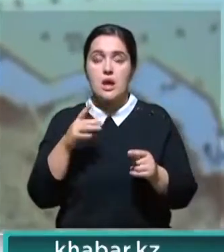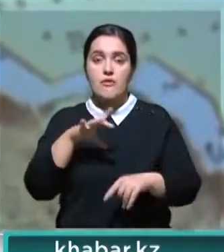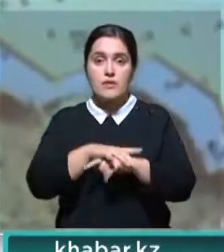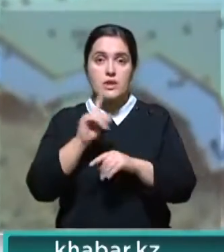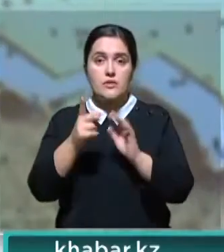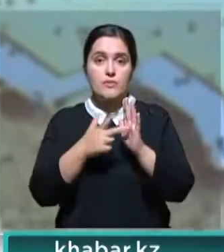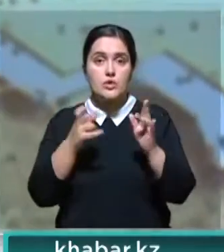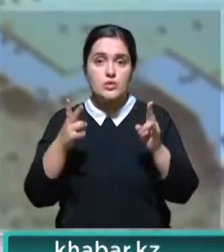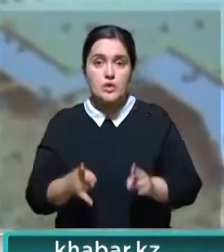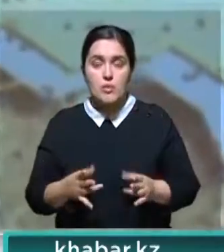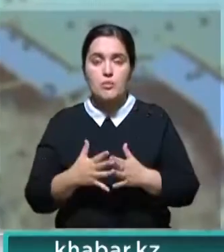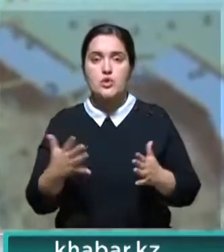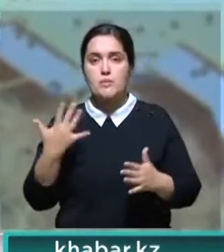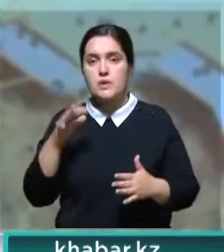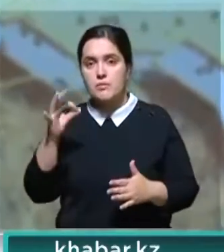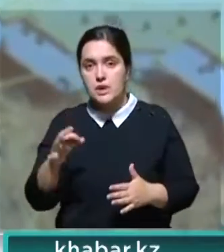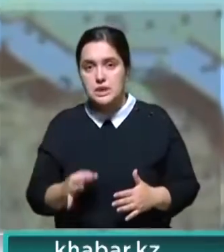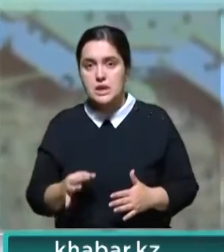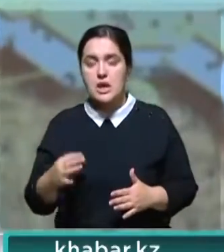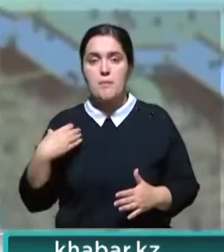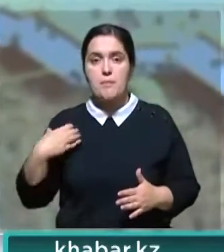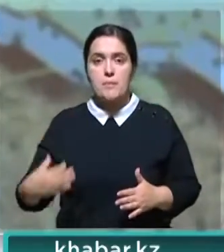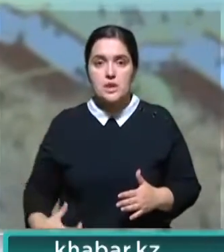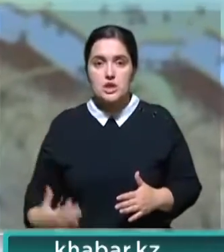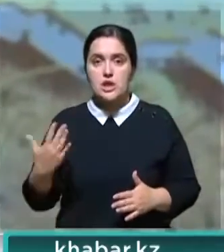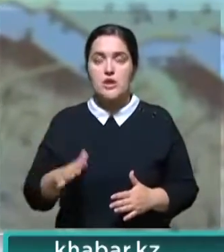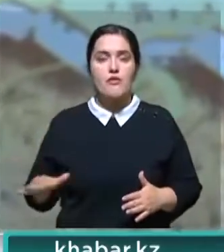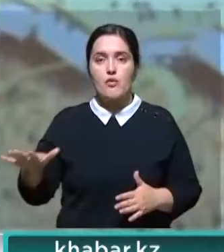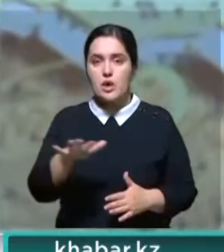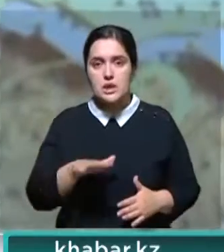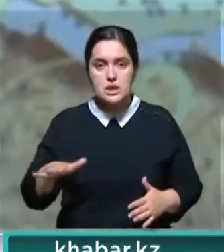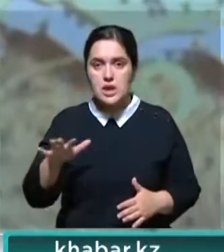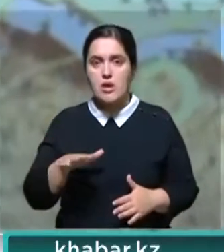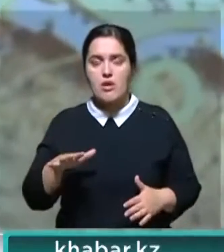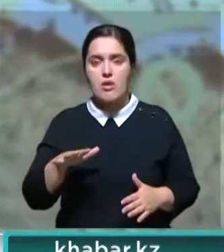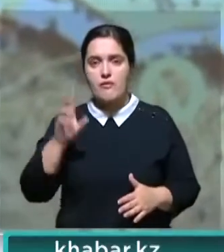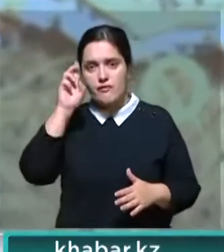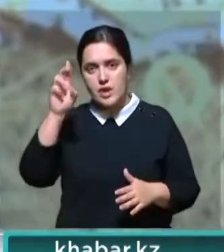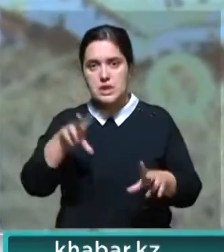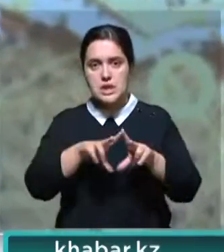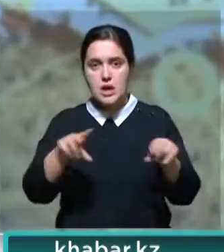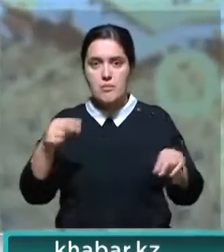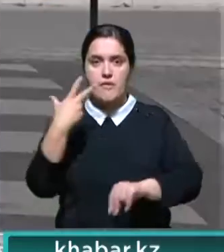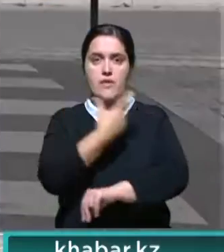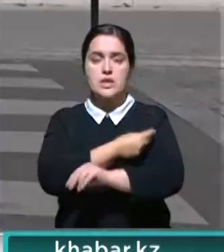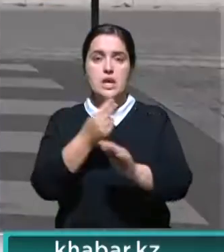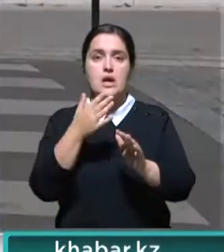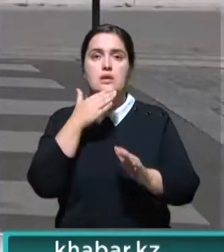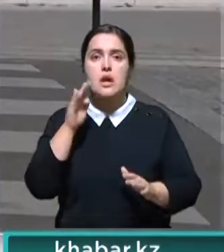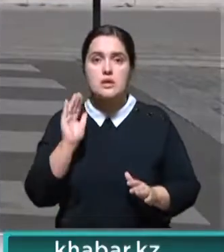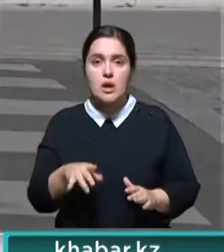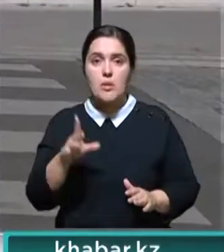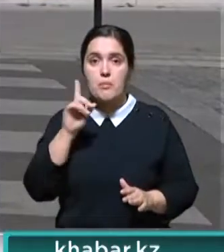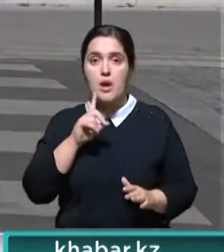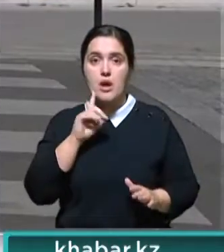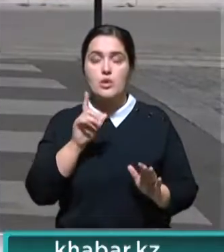выявлено 1800 случаев, и больше половины из них приходится на Париж и его окрестности. Власти уверяют, что вакцины в стране достаточно, но пока